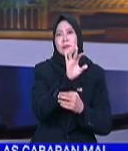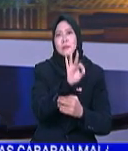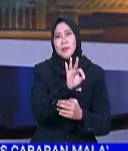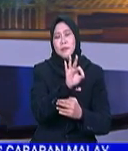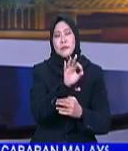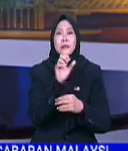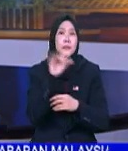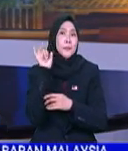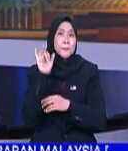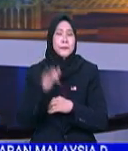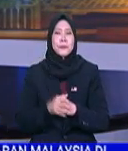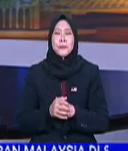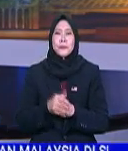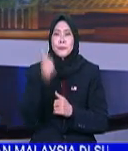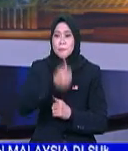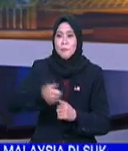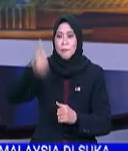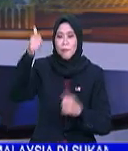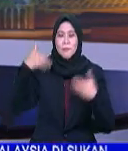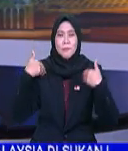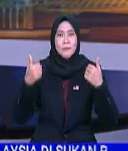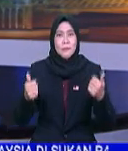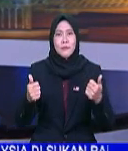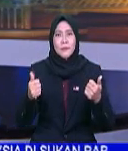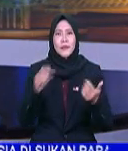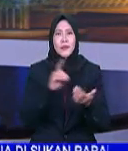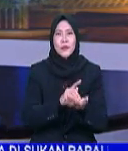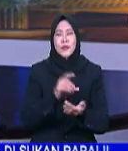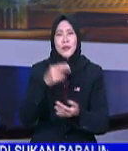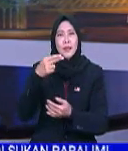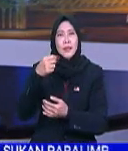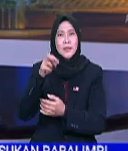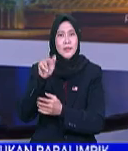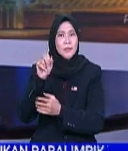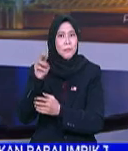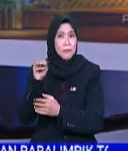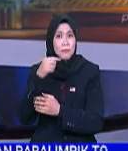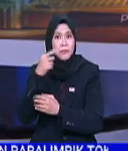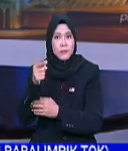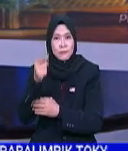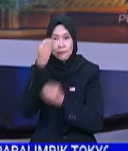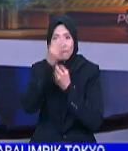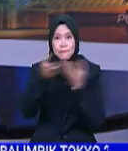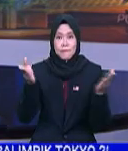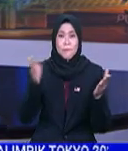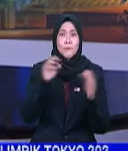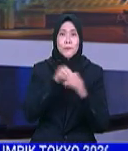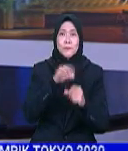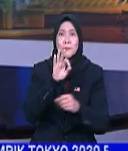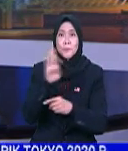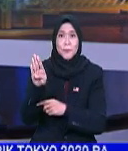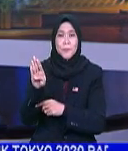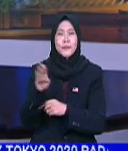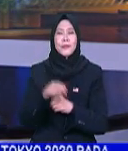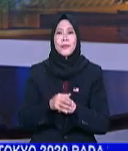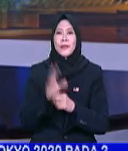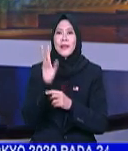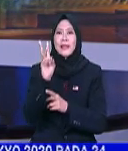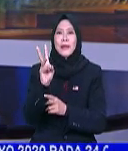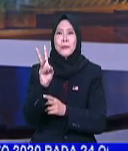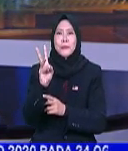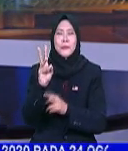18,688 semalam. Ketua Pengarah Kesihatan Tan Sri Dr. Nur Hisham Abdullah menerusi hantaran di media sosialnya memaklumkan 6